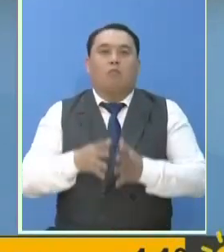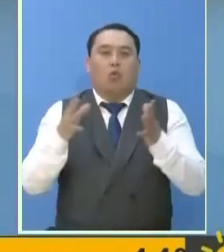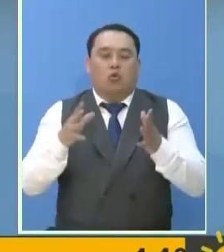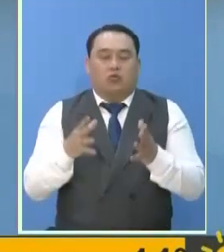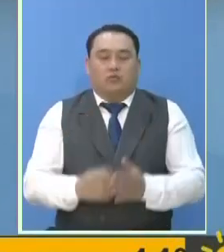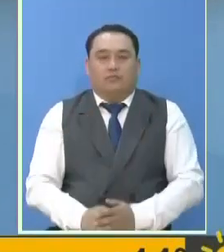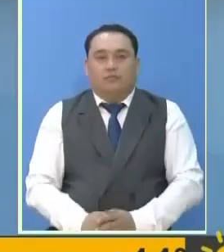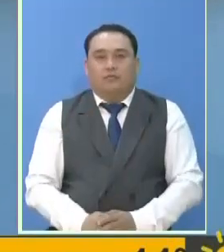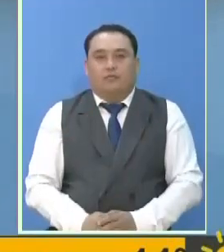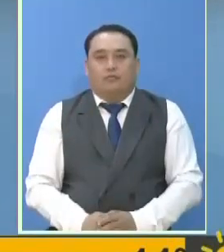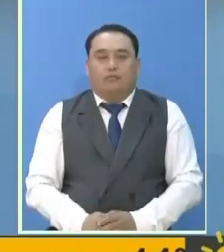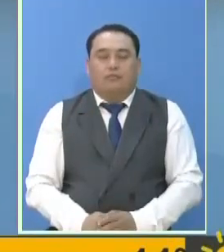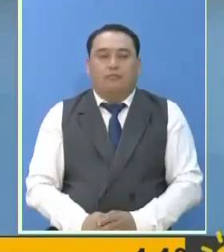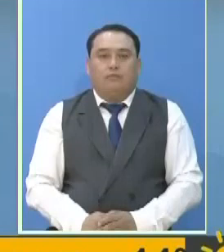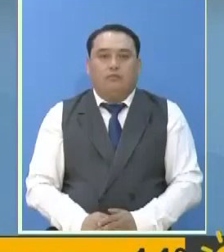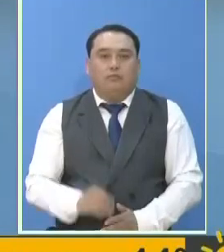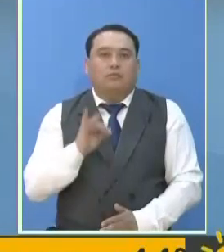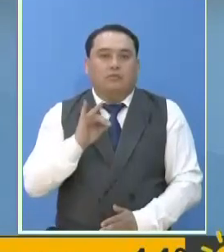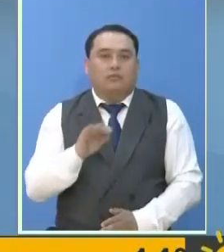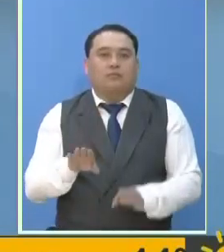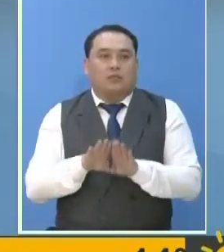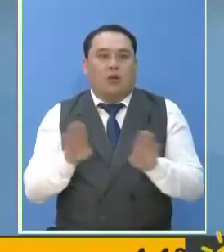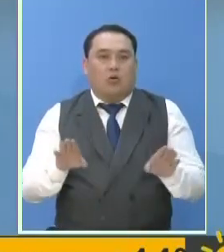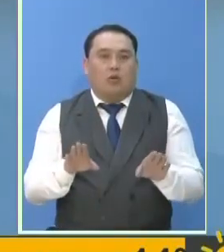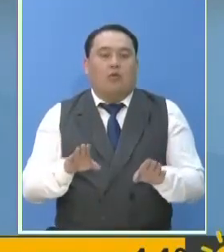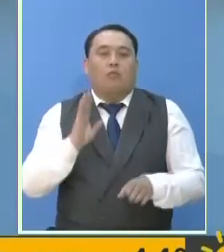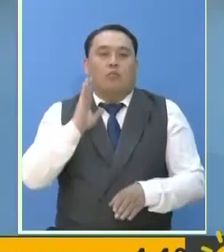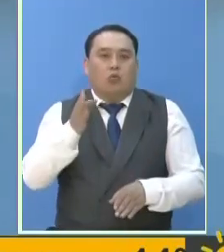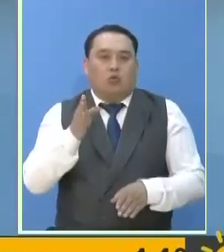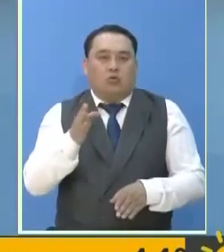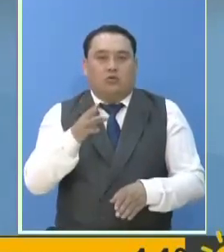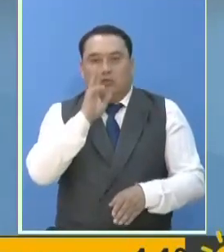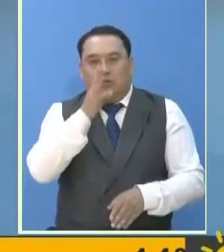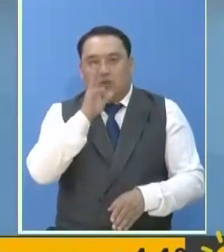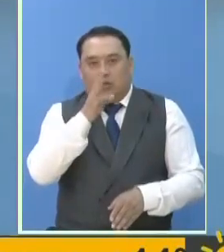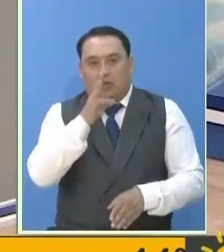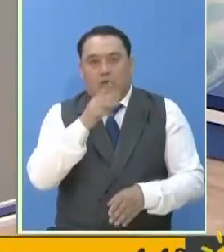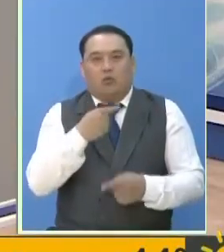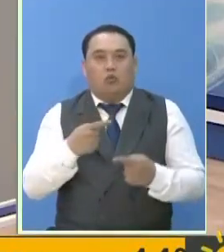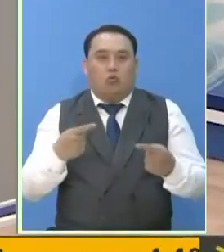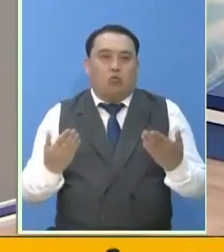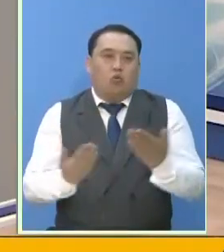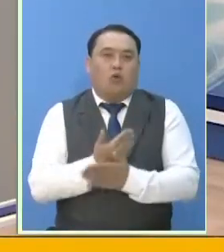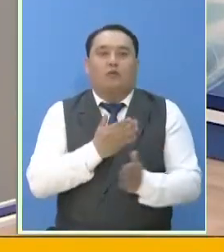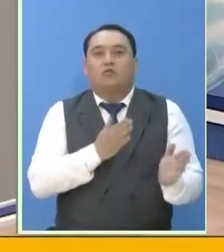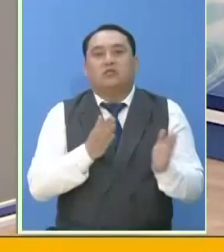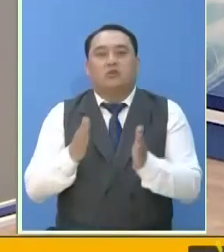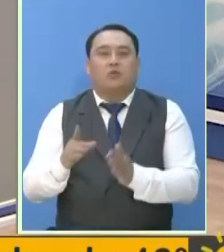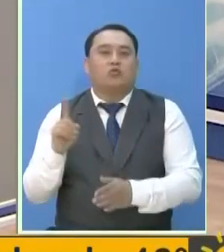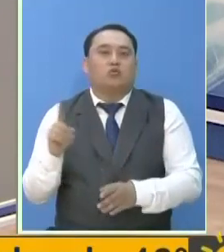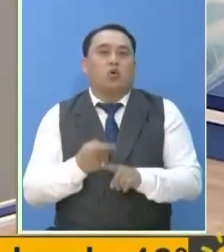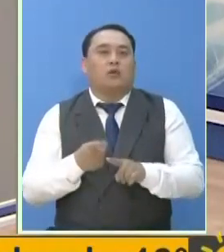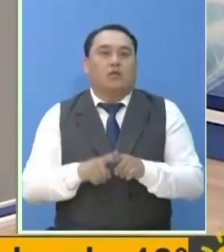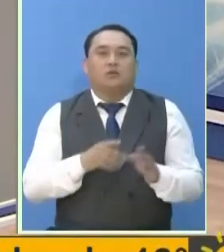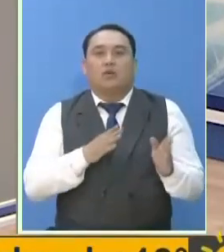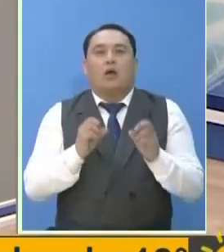больше. И также у них будет переведена вот их заработная плата на какую-то новую систему. Что это за